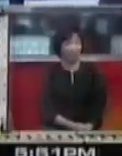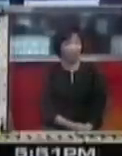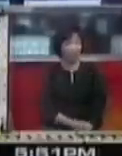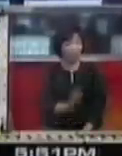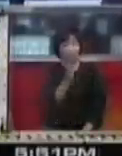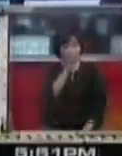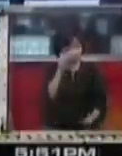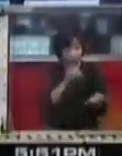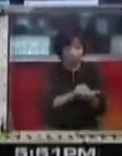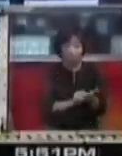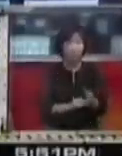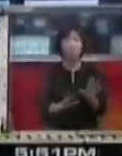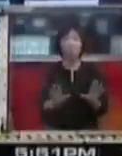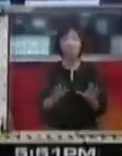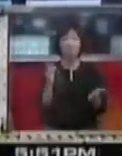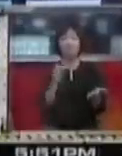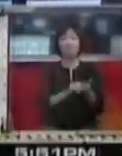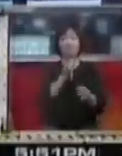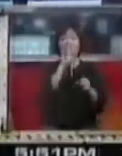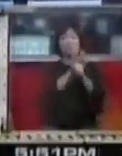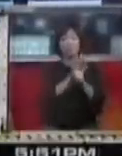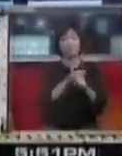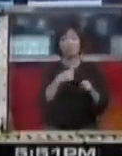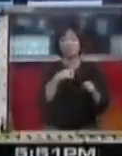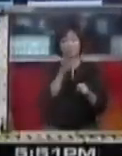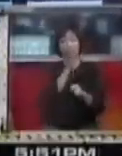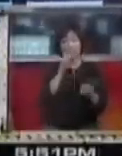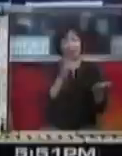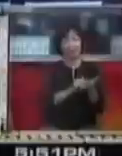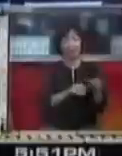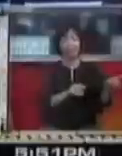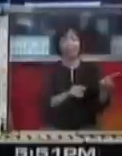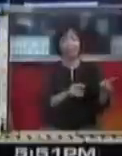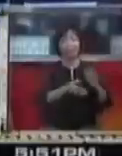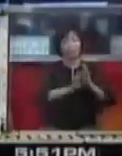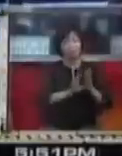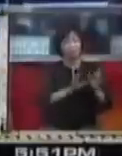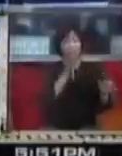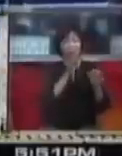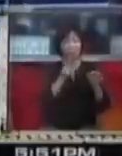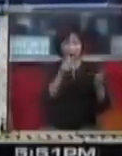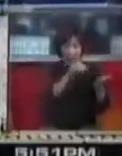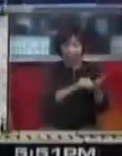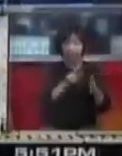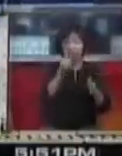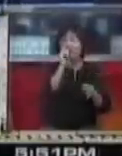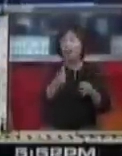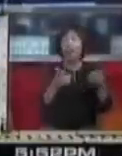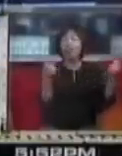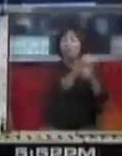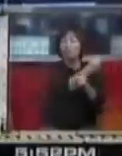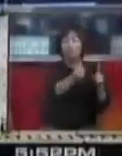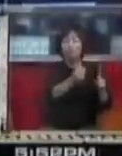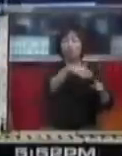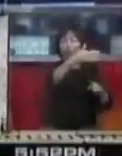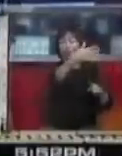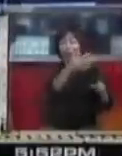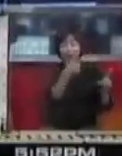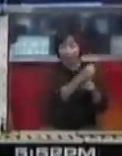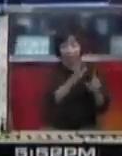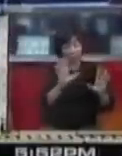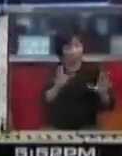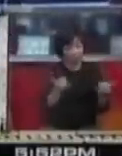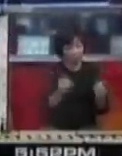na po maulit yung Chairman, ha? Ay, hindi na po. Nakakuho yan. Opo, pag naulit po, Chairman, papayaan ko na kayong bugbugin sila, Chairman.